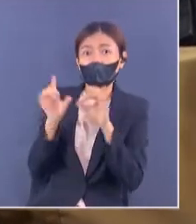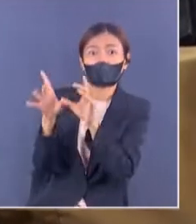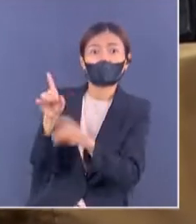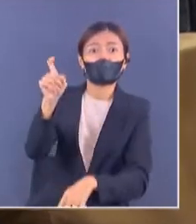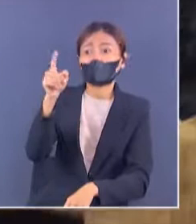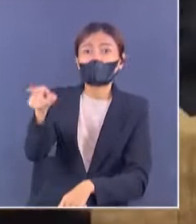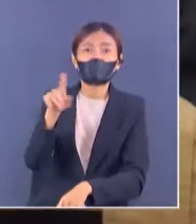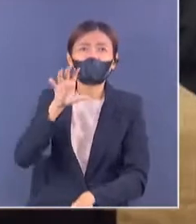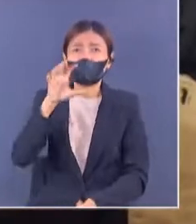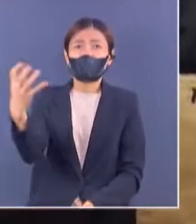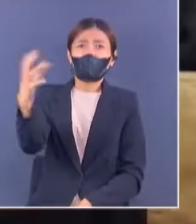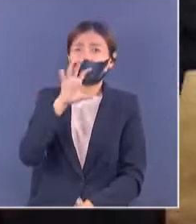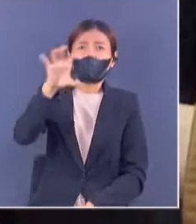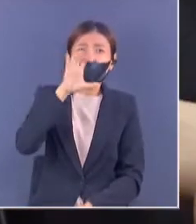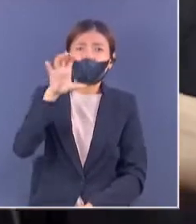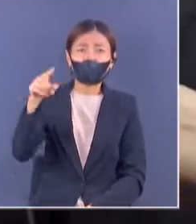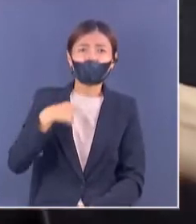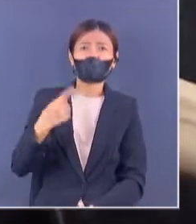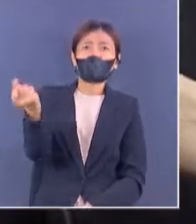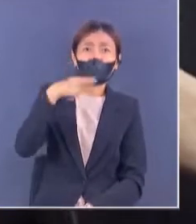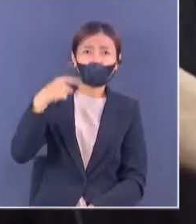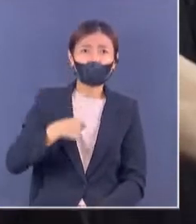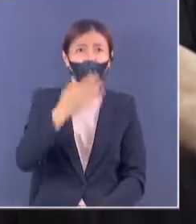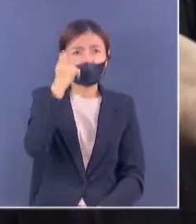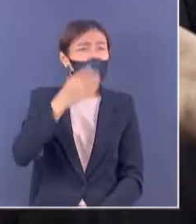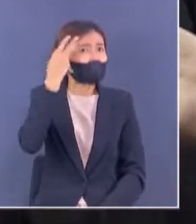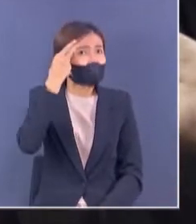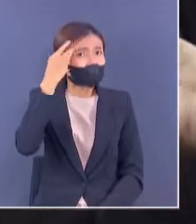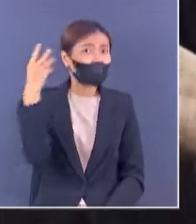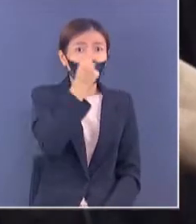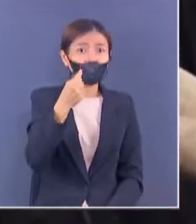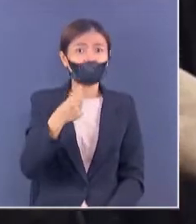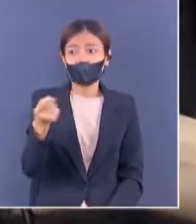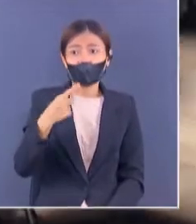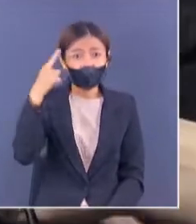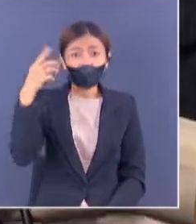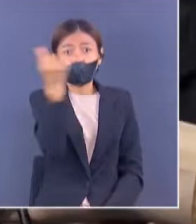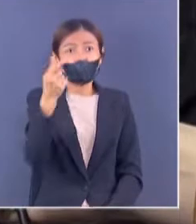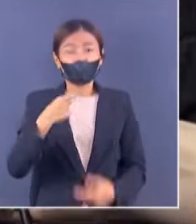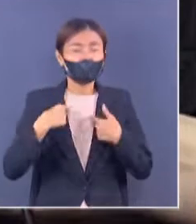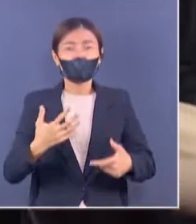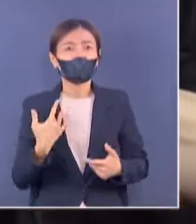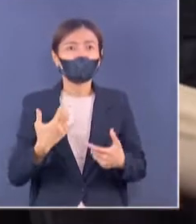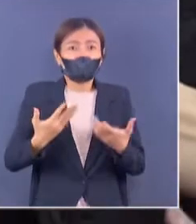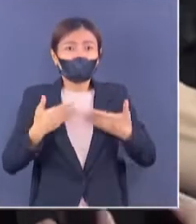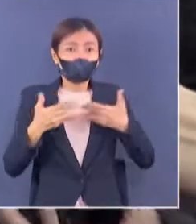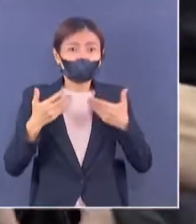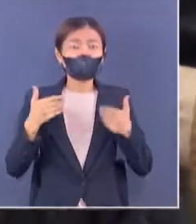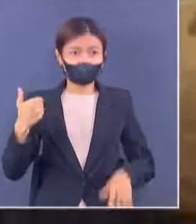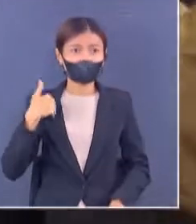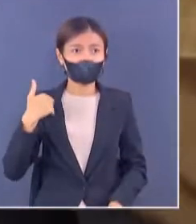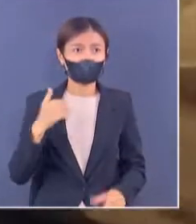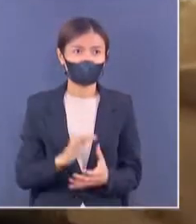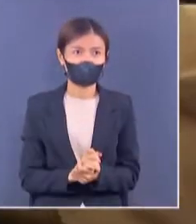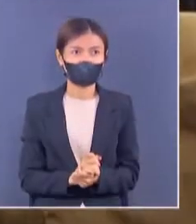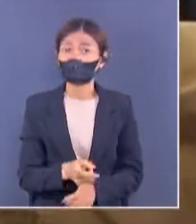ดังกว่าเยอะเลย มันเป็นแบบเป็นเกมที่แบบต้องมีไหวพริบอ่ะต้องแบบต้องเร็วอ่ะเพราะว่าพวกพี่เขาเร็วกันมากแล้วคือแบบทำให้เราแบบลุกขึ้นมาสนุกโดยอัตโนมัติอะไรเงี้ย เอาจริ